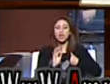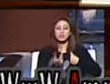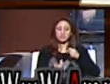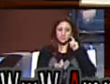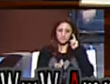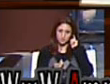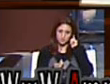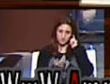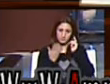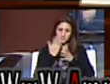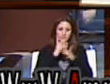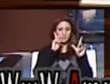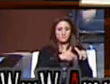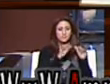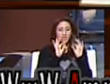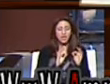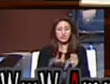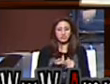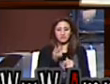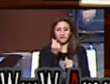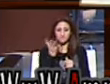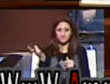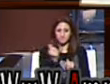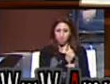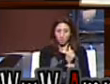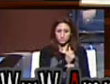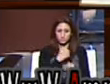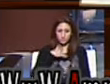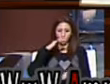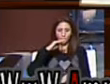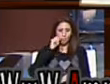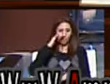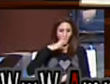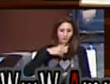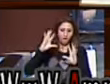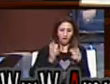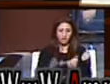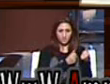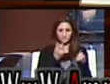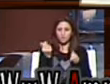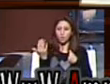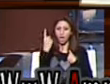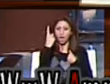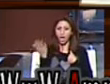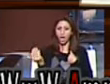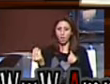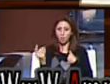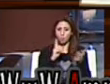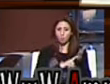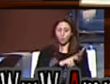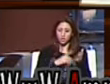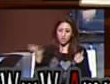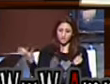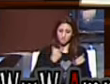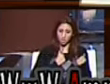في الموضوع واللي قبض خد منهم الفلوس وداهم ورجع الولد، وصولا ارضى يبلغوا الامن ان ولدهم رجع عشان يعملوا